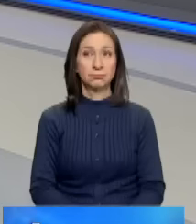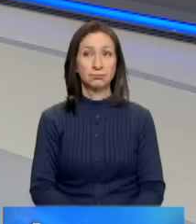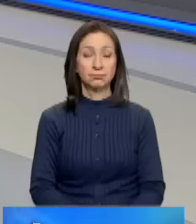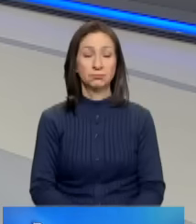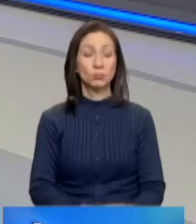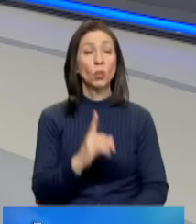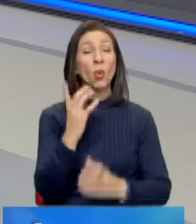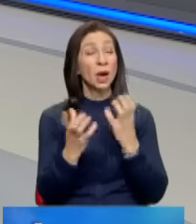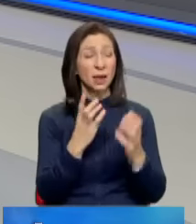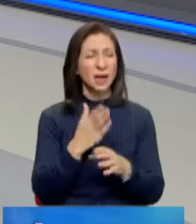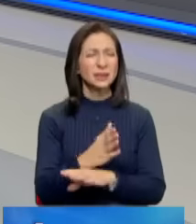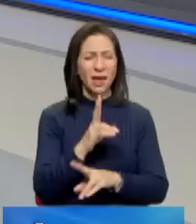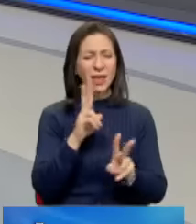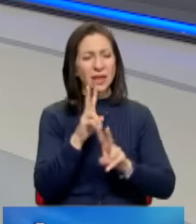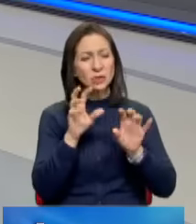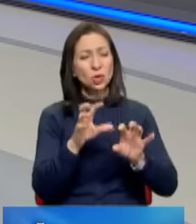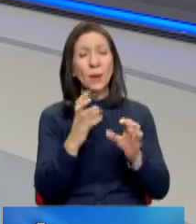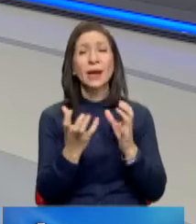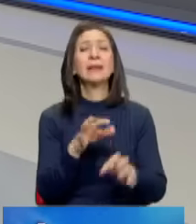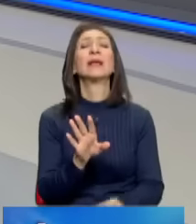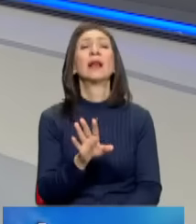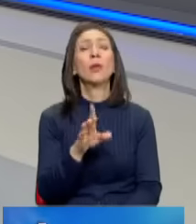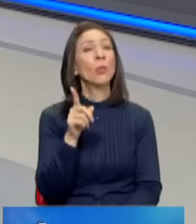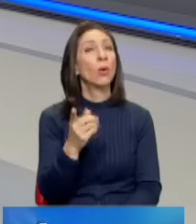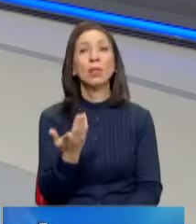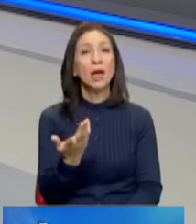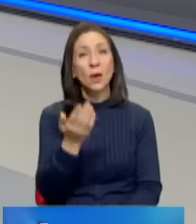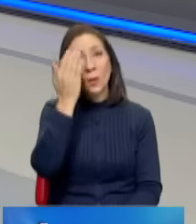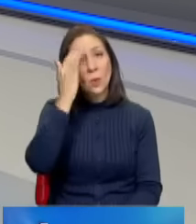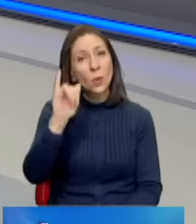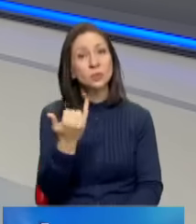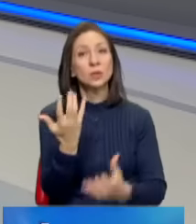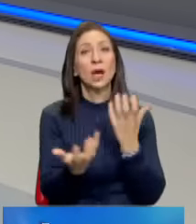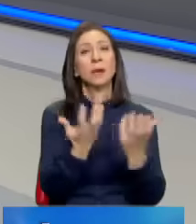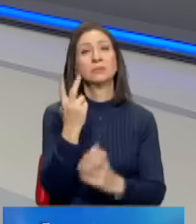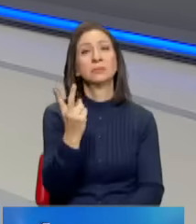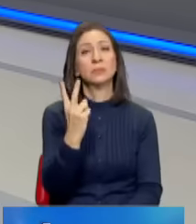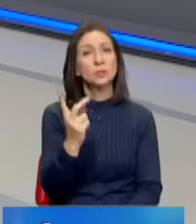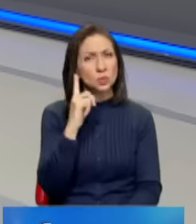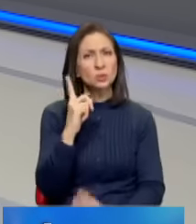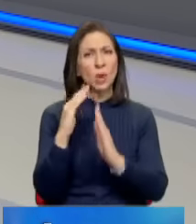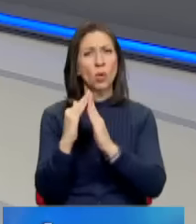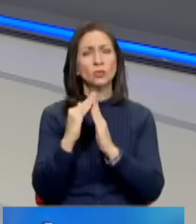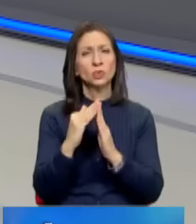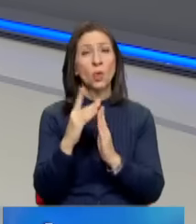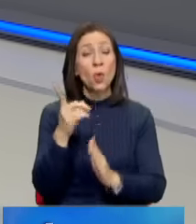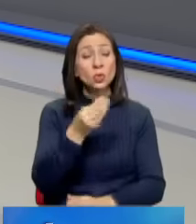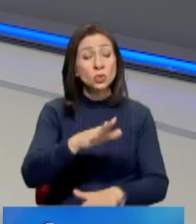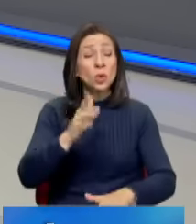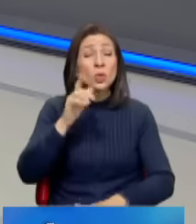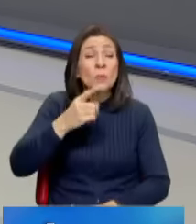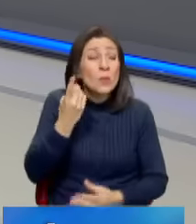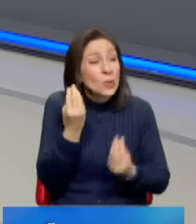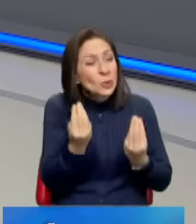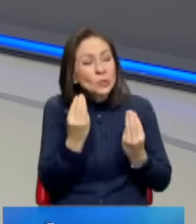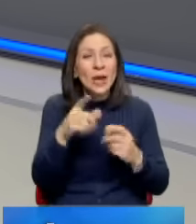Bu yangın aslında elektrikli soba yangını değil, bu yangın yoksulluk yangınıydı. Duydunuz bir komşunun ifadesini. O çocuklar gün